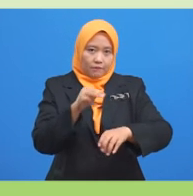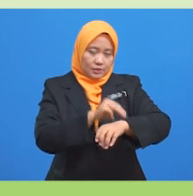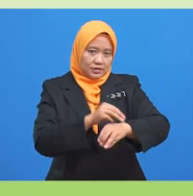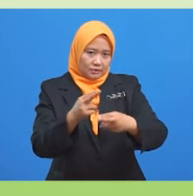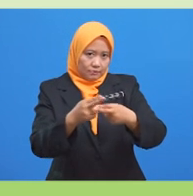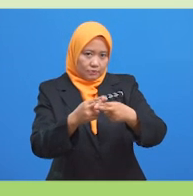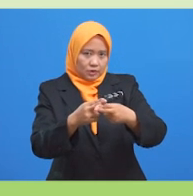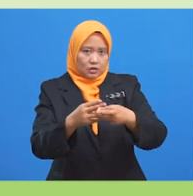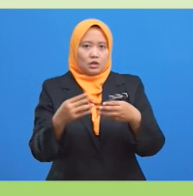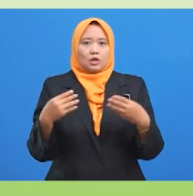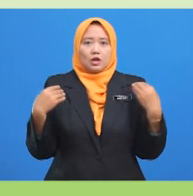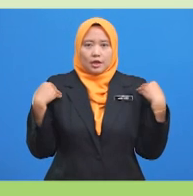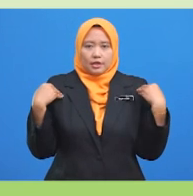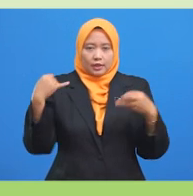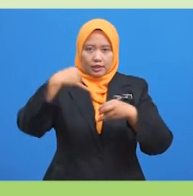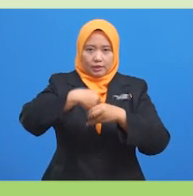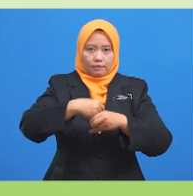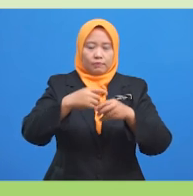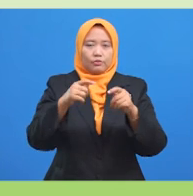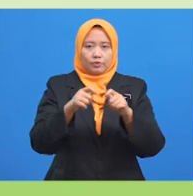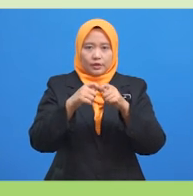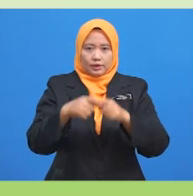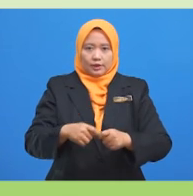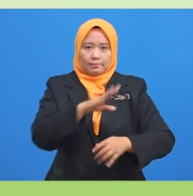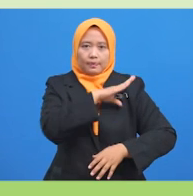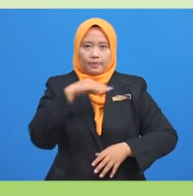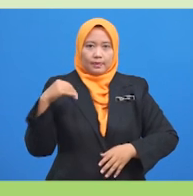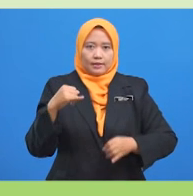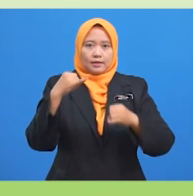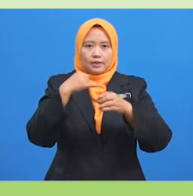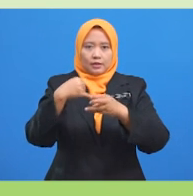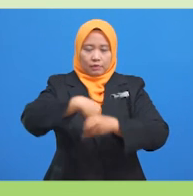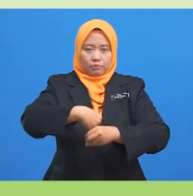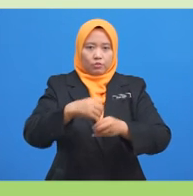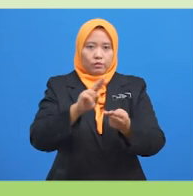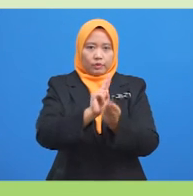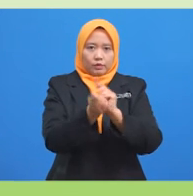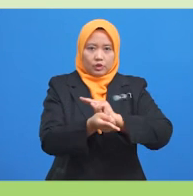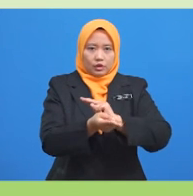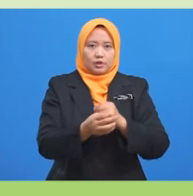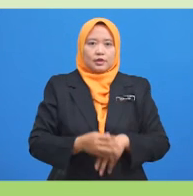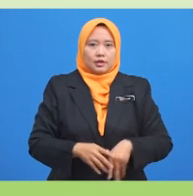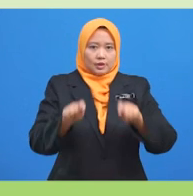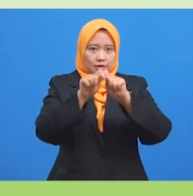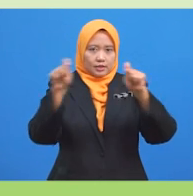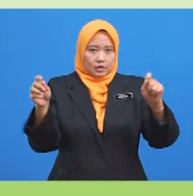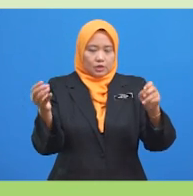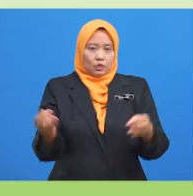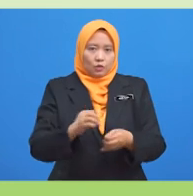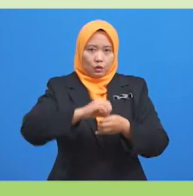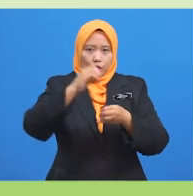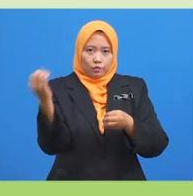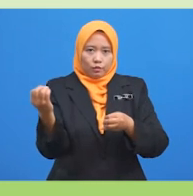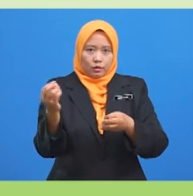pendek, terdapat input tetap dan input berubah. Tingkat output hanya dapat diubah dengan